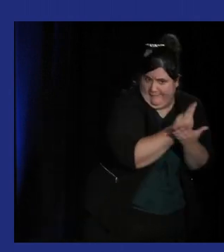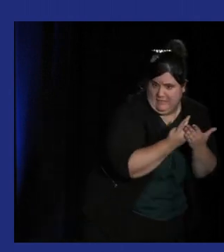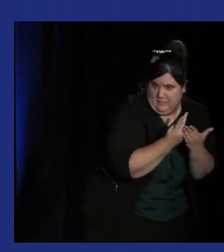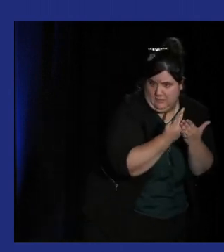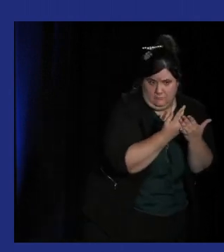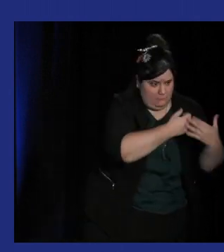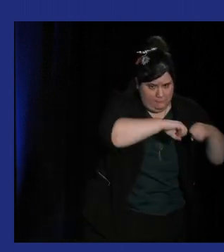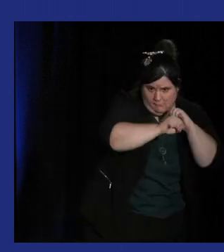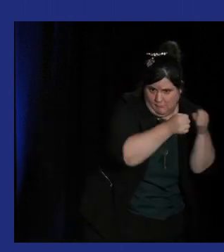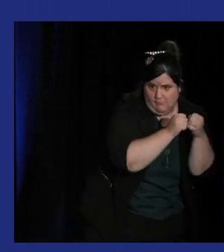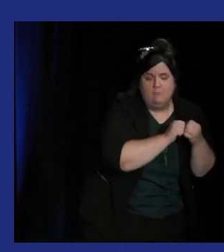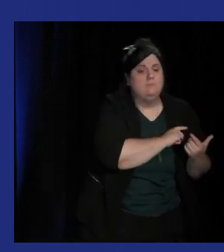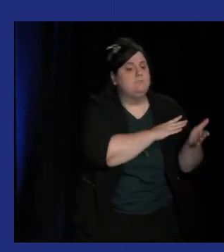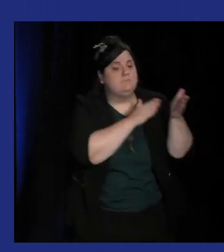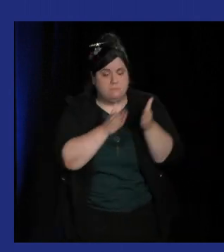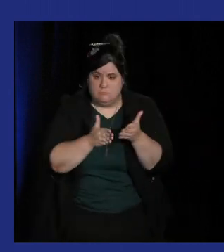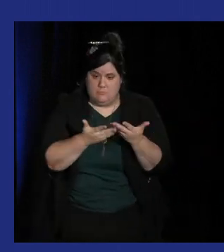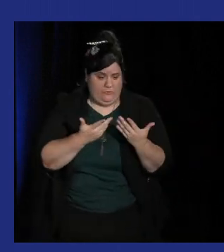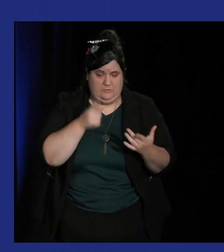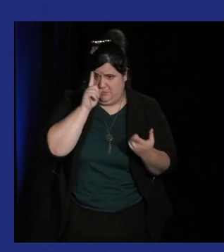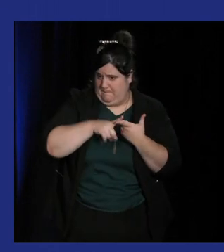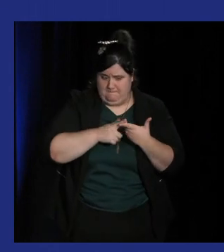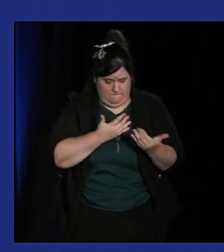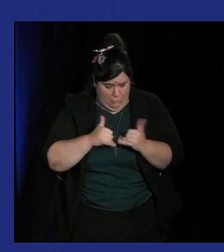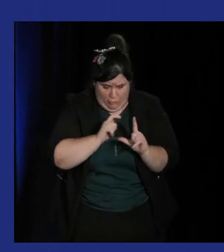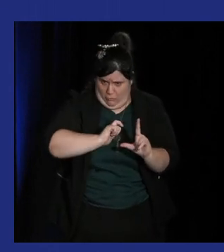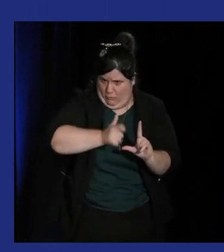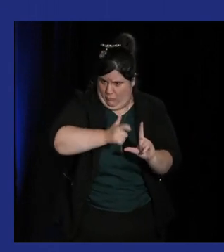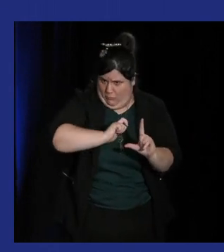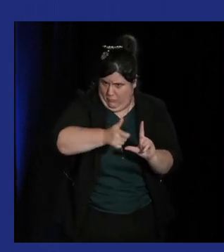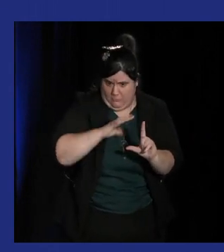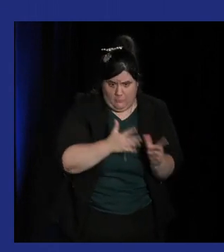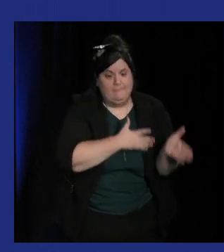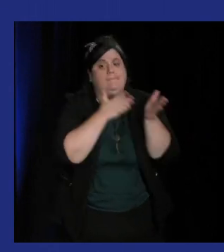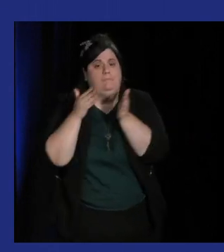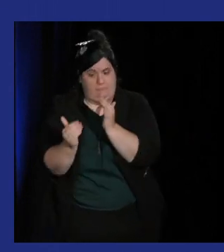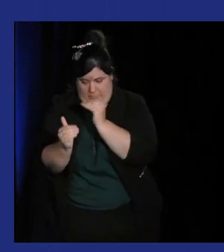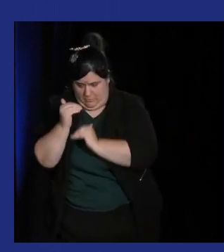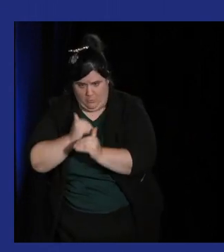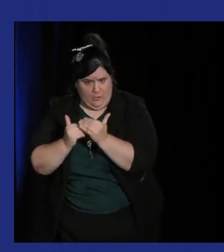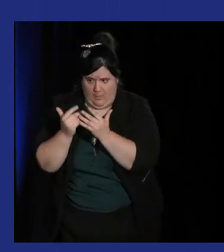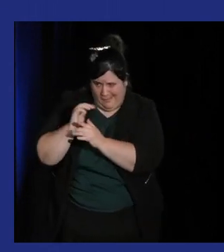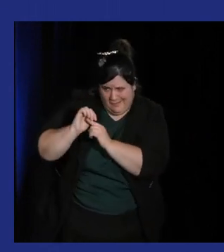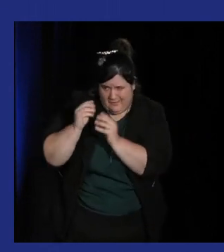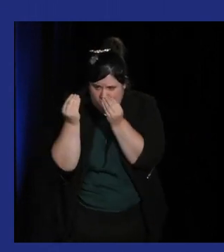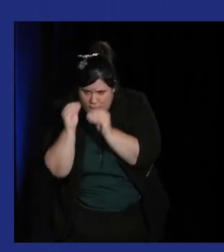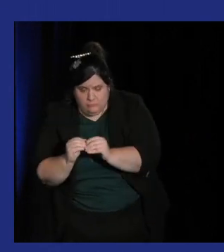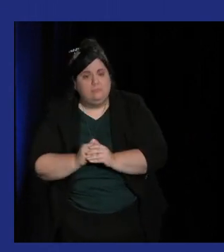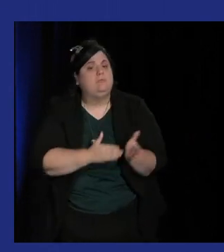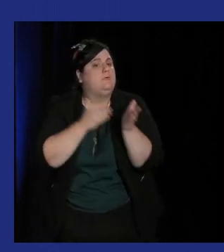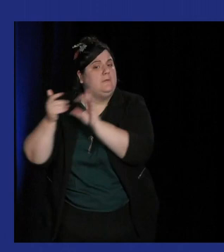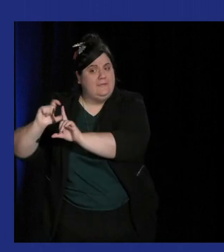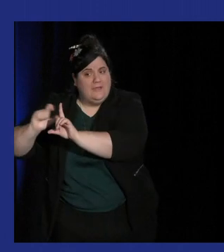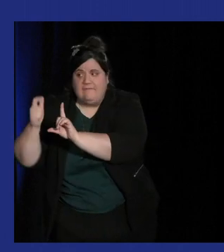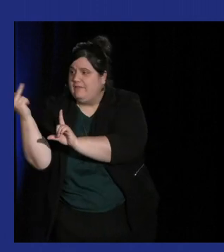des spécialités en gameplay des programmesurs animations interface graphique et